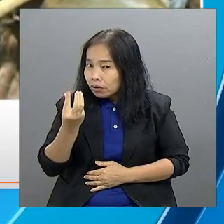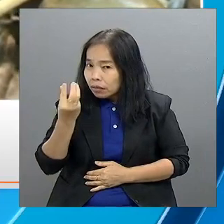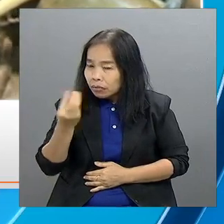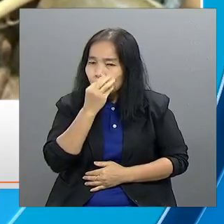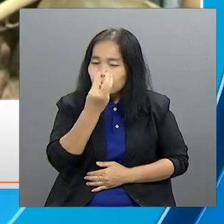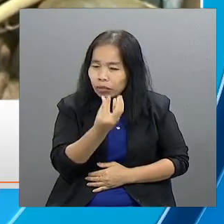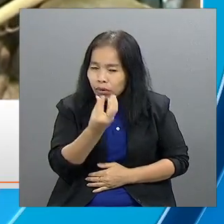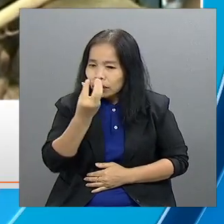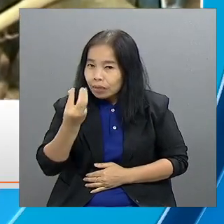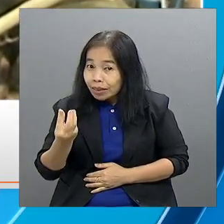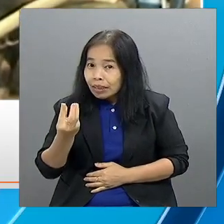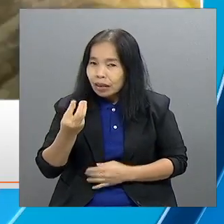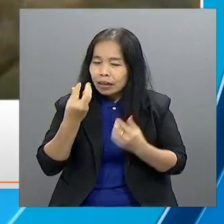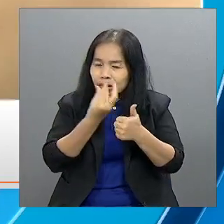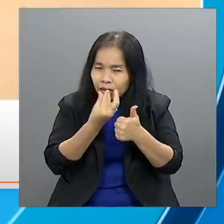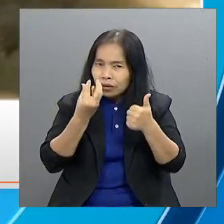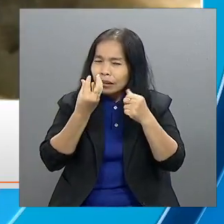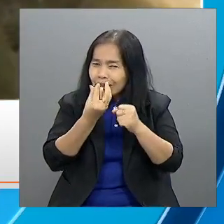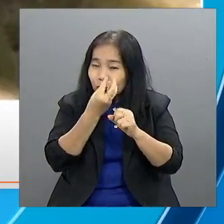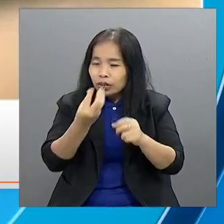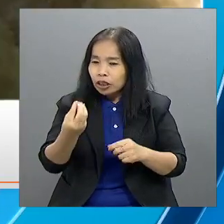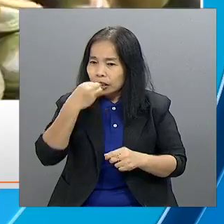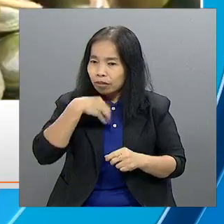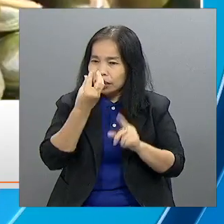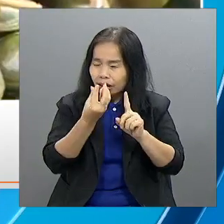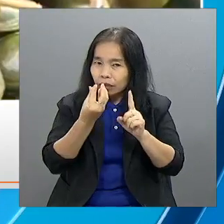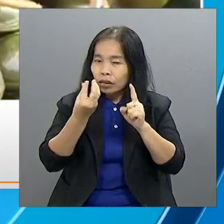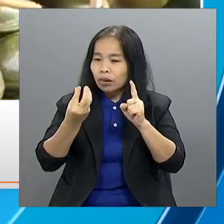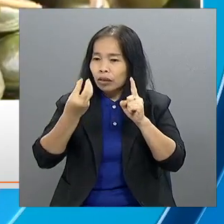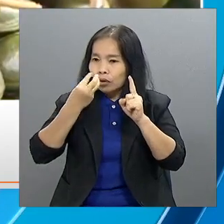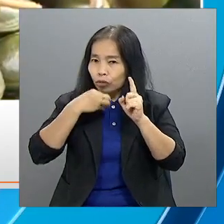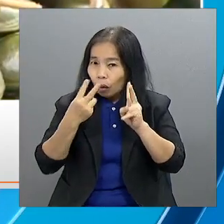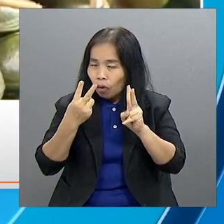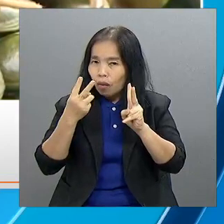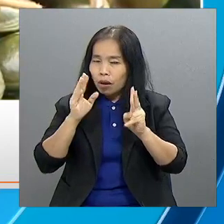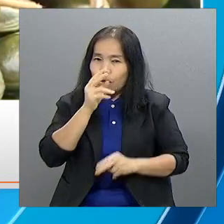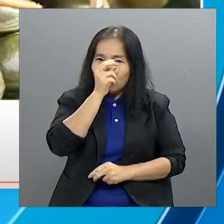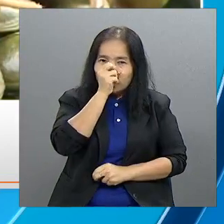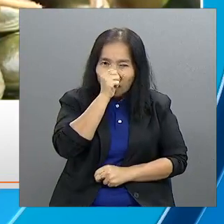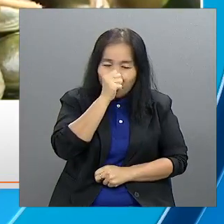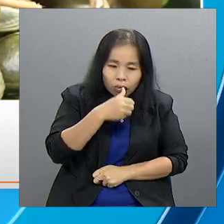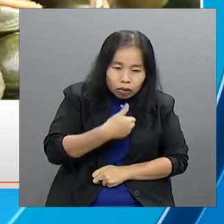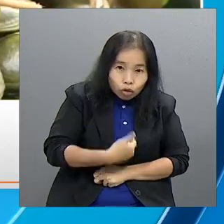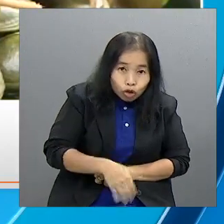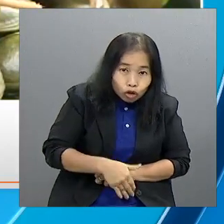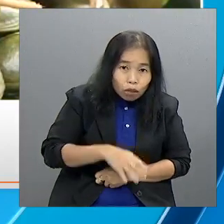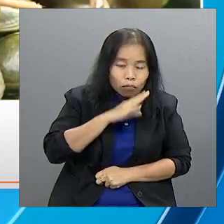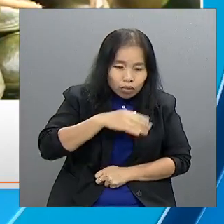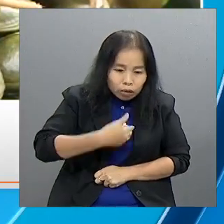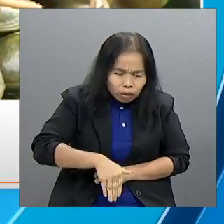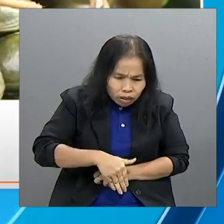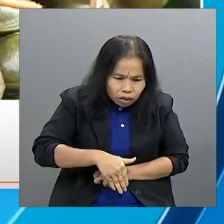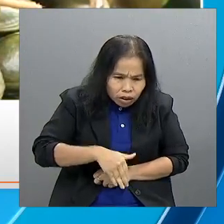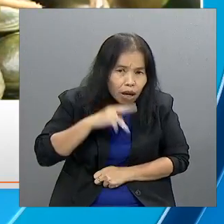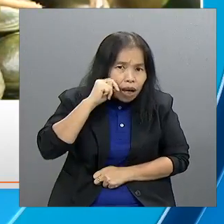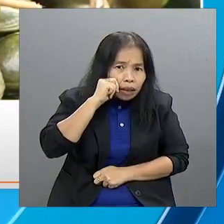างทีเนี่ยมันมีอาการไม่น้อยที่เราไม่สังเกตเช่นปัสสาวะเริ่มขุ่นเริ่มขัดเริ่มอะไรเป็นไหนหายเนี่ยบางทีเราก็ไม่รู้ละเพราะว่าเราบริโ